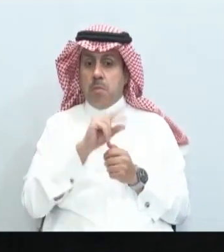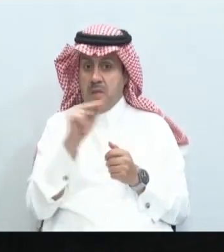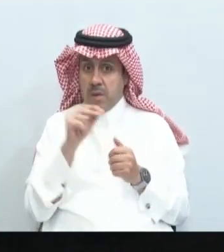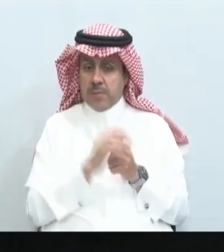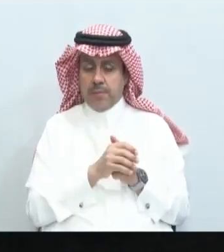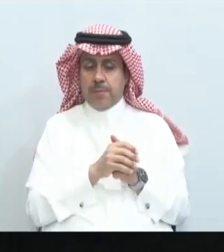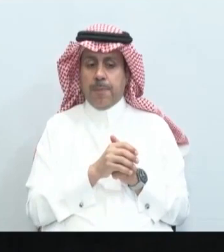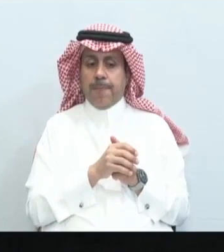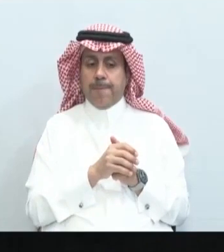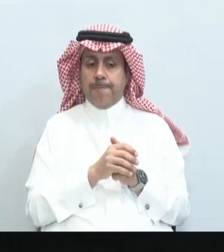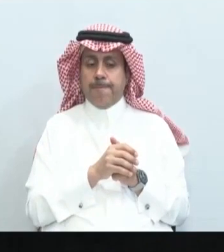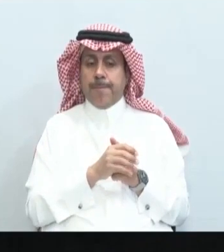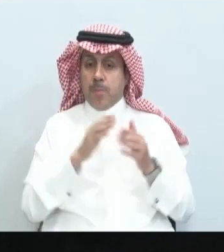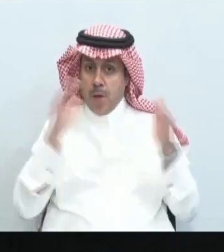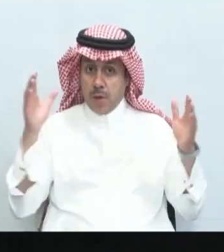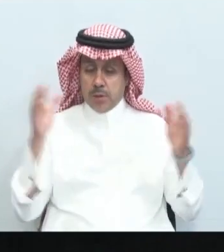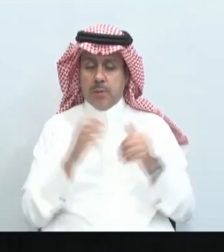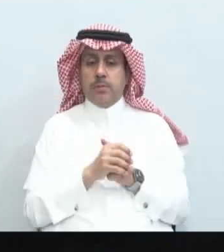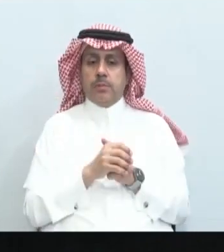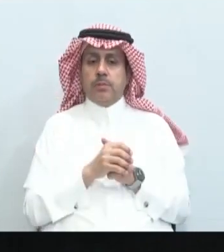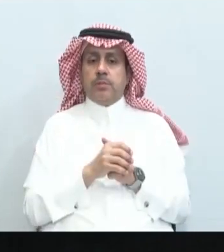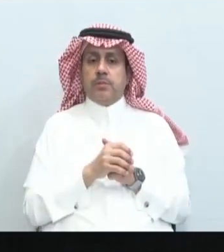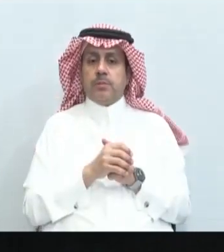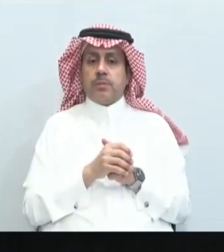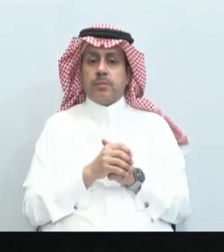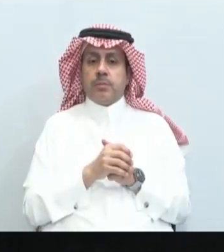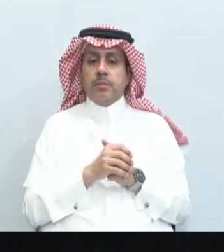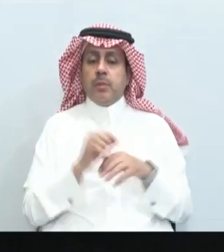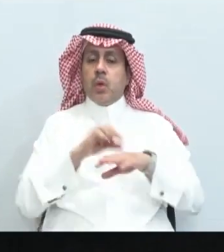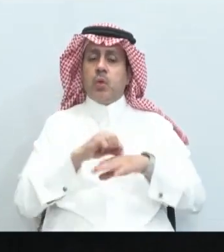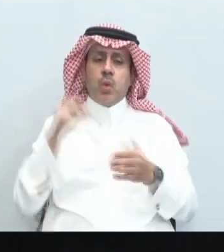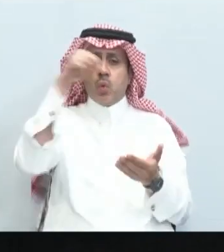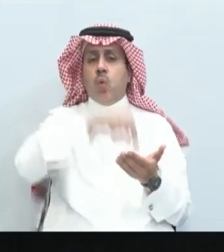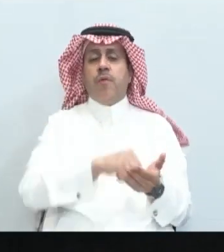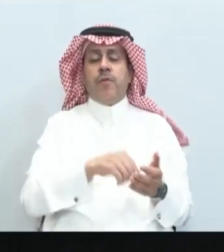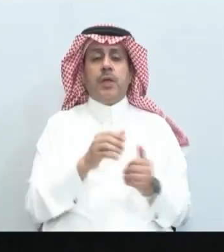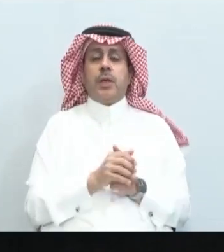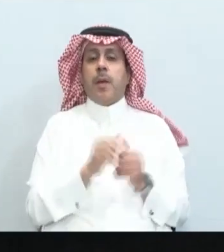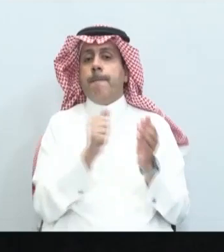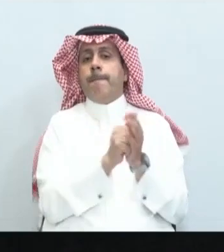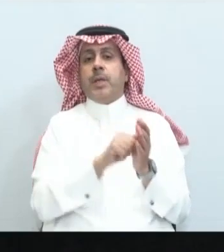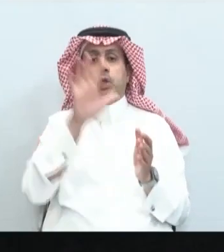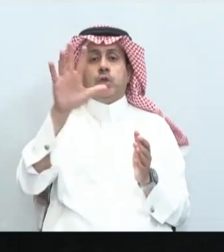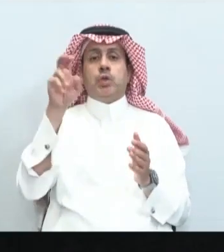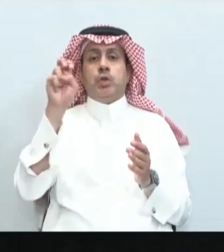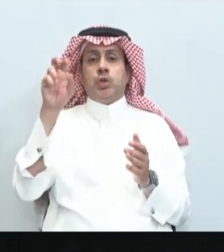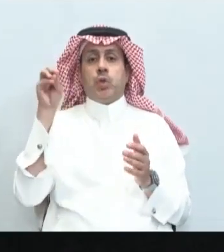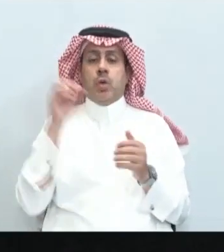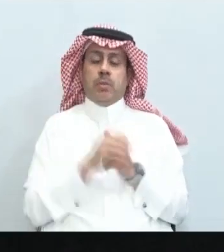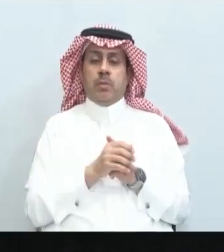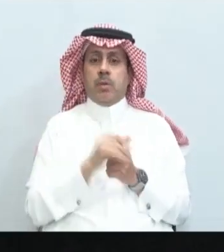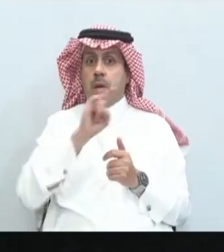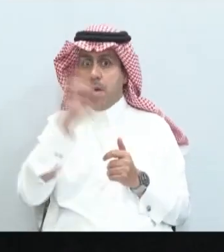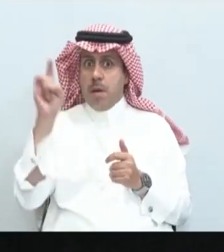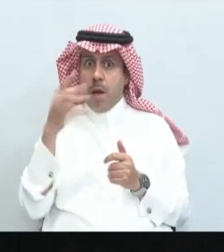بعدم كثره السكان الذي يدخلون في الشقه ويحدد مثلا يقول لا يتجاوز خمس